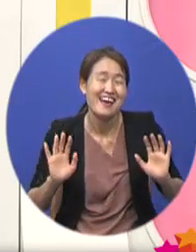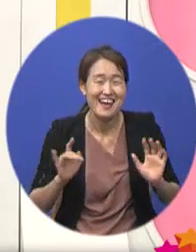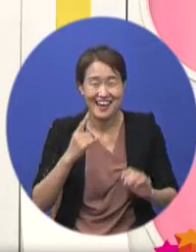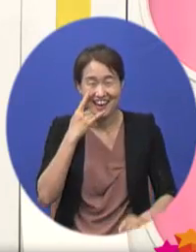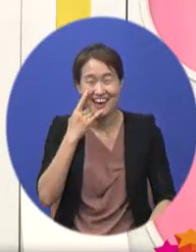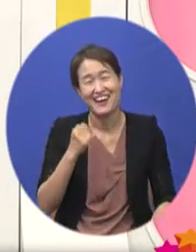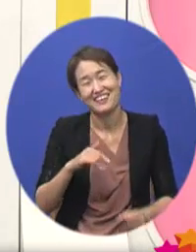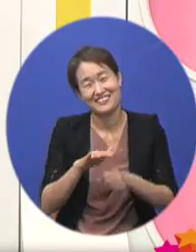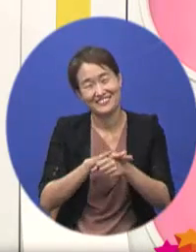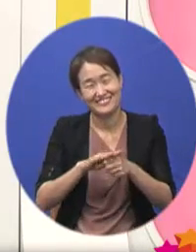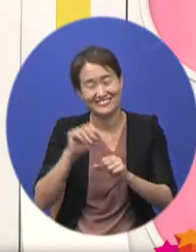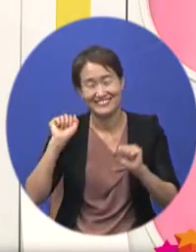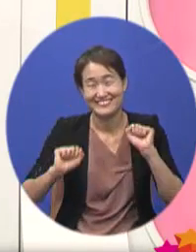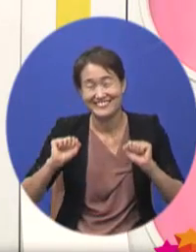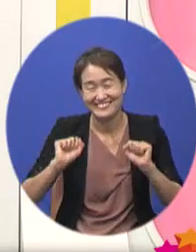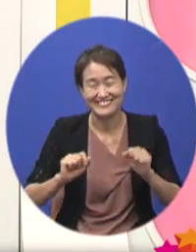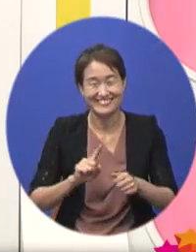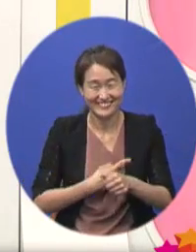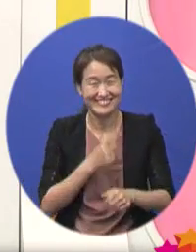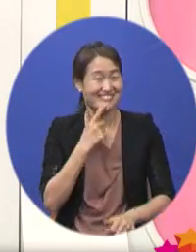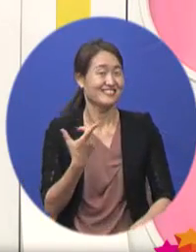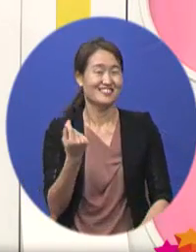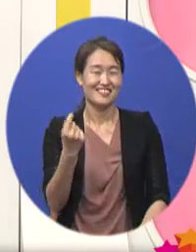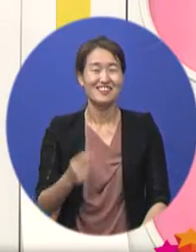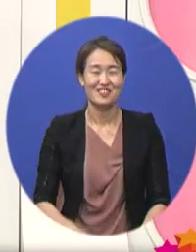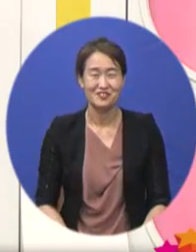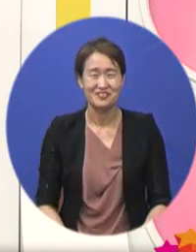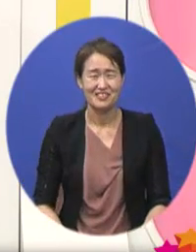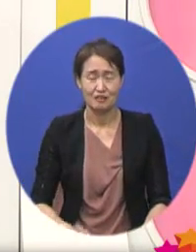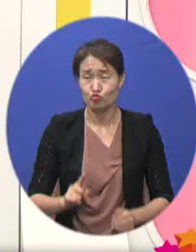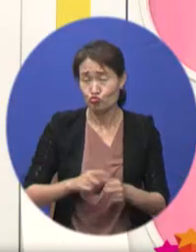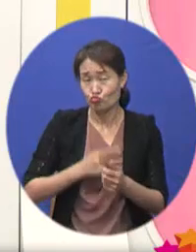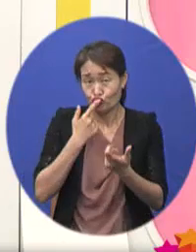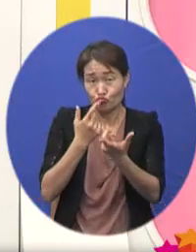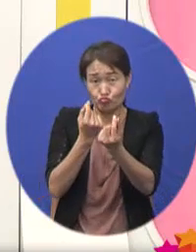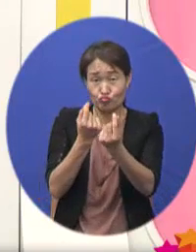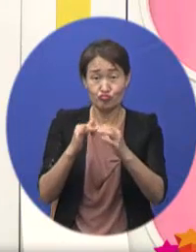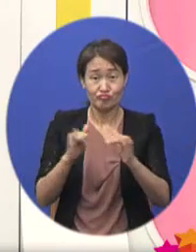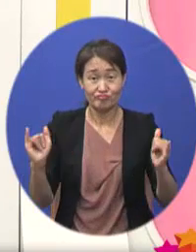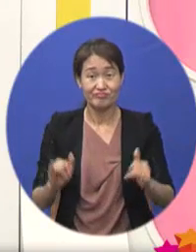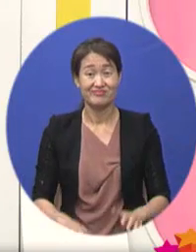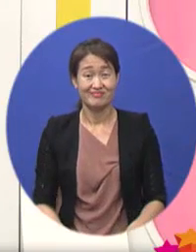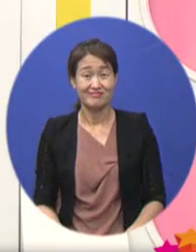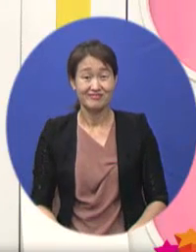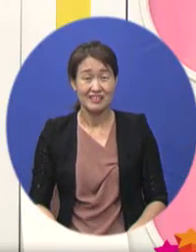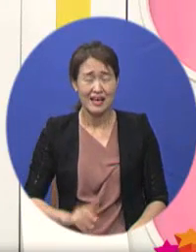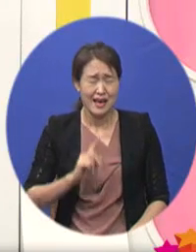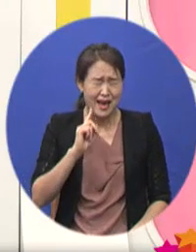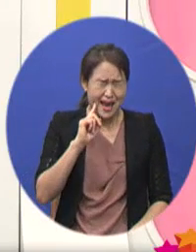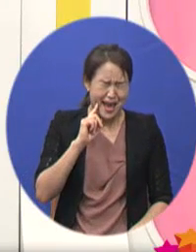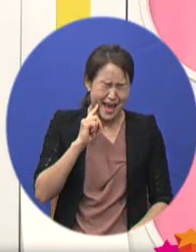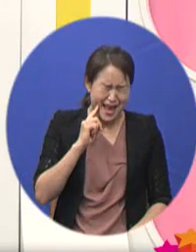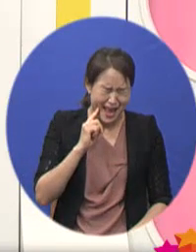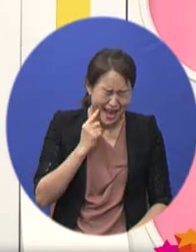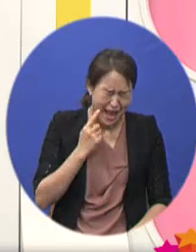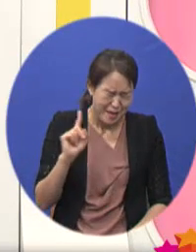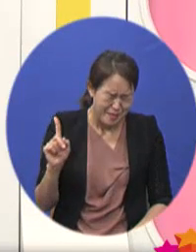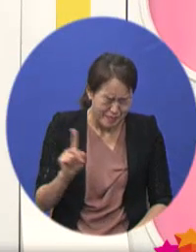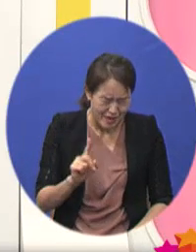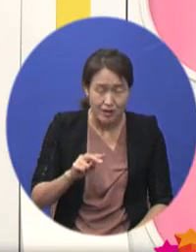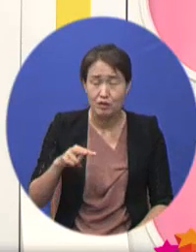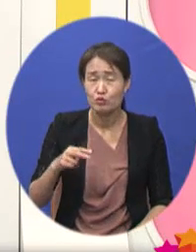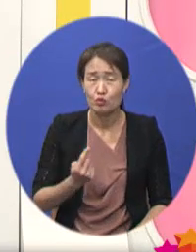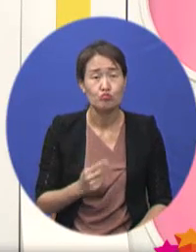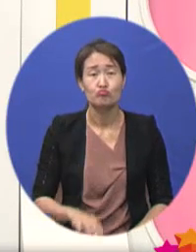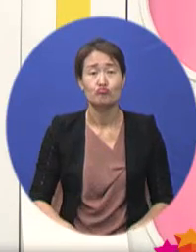어머니한테 사랑받을 예. 그 행동을 하고 예, 예, 예. 이제 이렇게 하게 돼요 사람이란 예. 게. 그런데 아무리 예쁜 사람이라도 예. 며느리